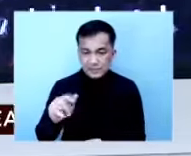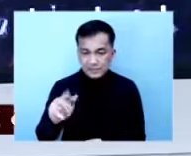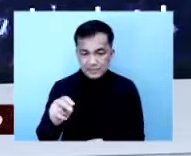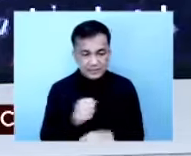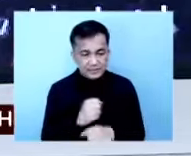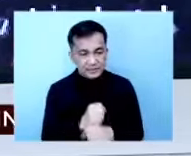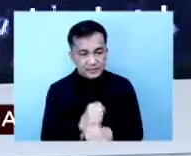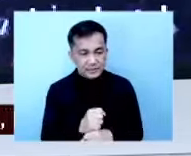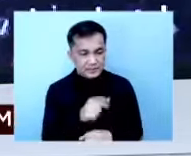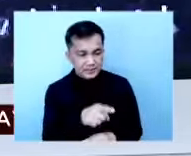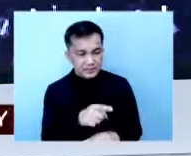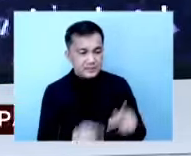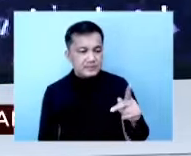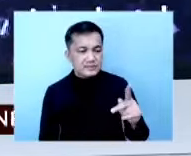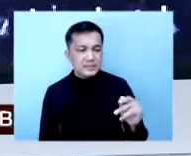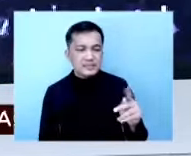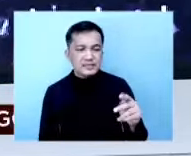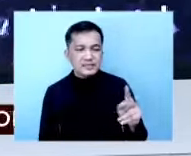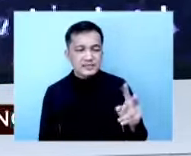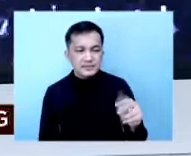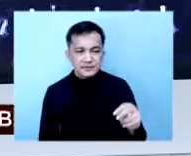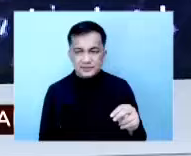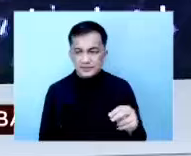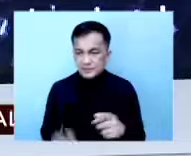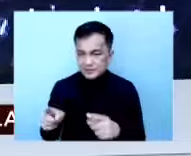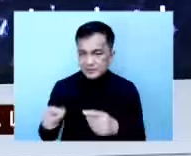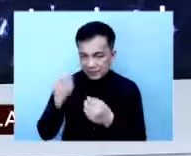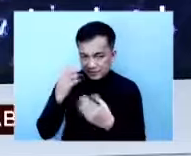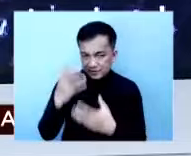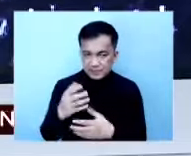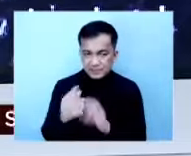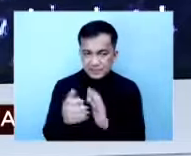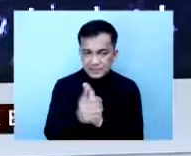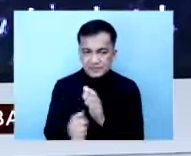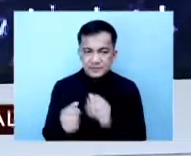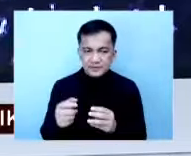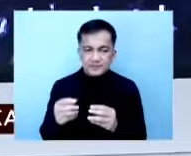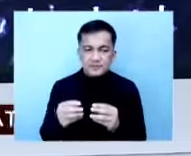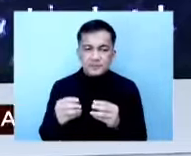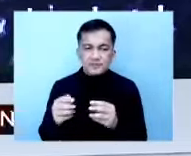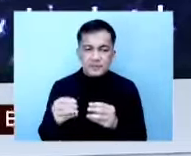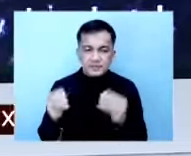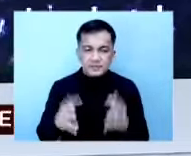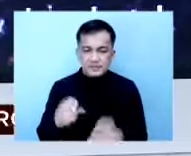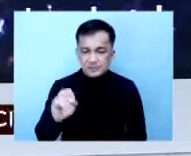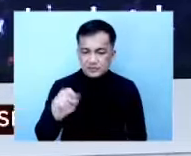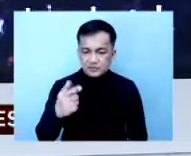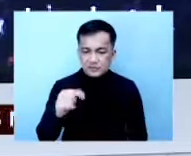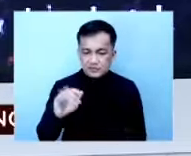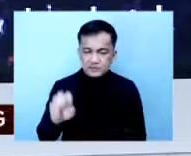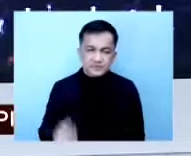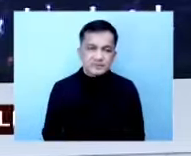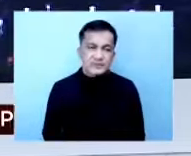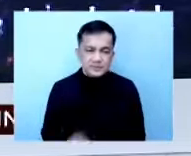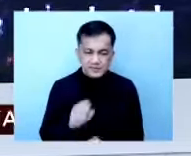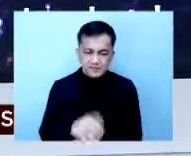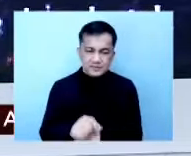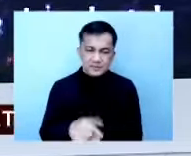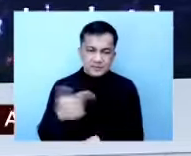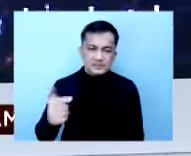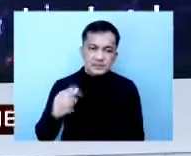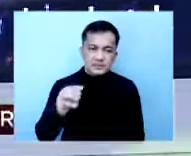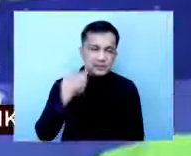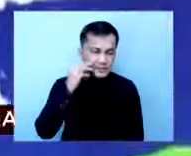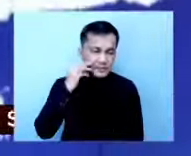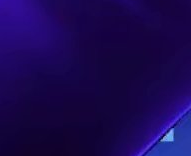si Catherine Bernardo. Ni-reveal yan ng talent manager na si OG Diaz. Yan at iba pang chika sa report ni MJ